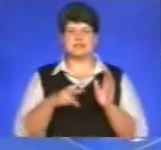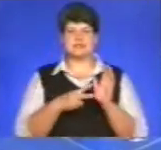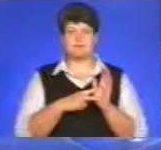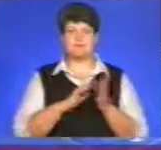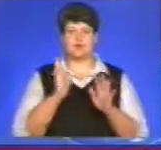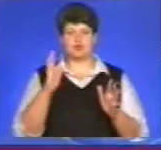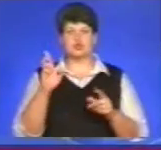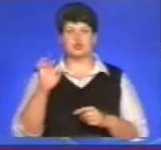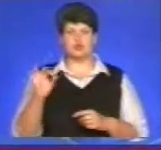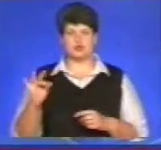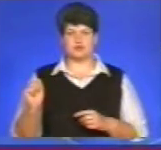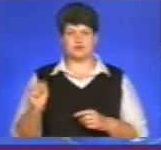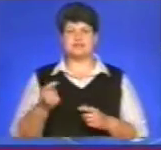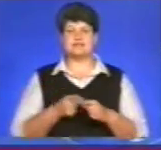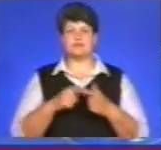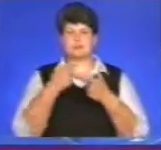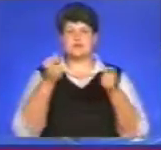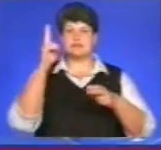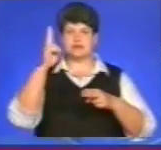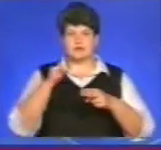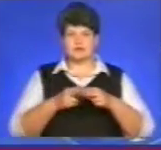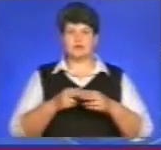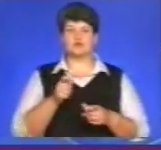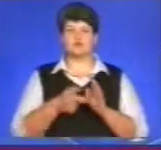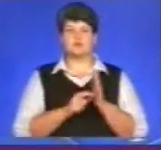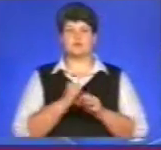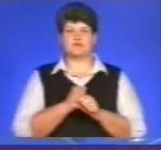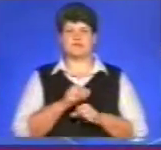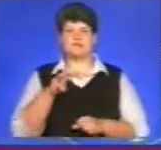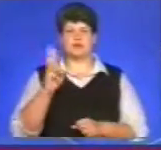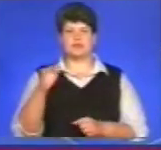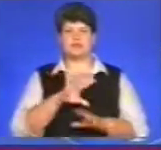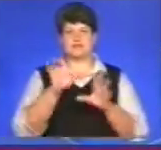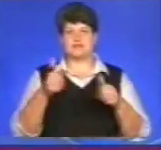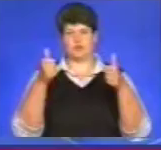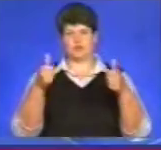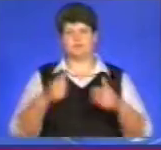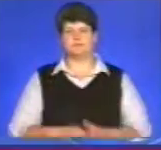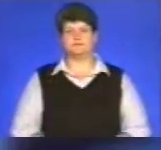Ця інформація завершує випуск. У студії працювала Марія Котенко. На все добре.